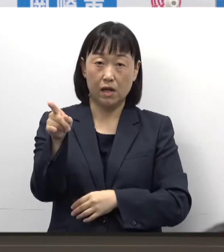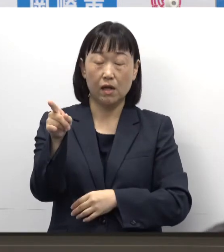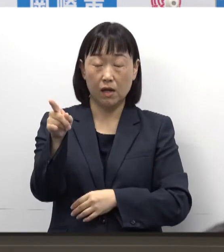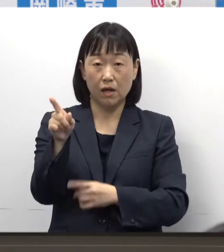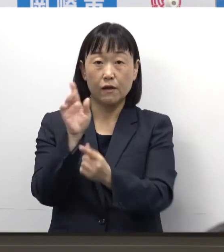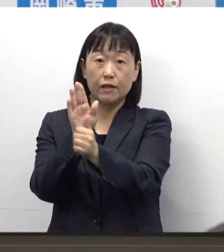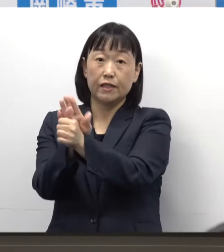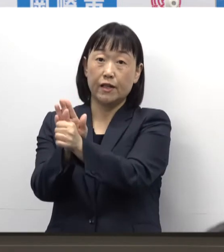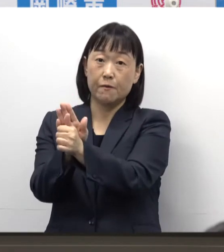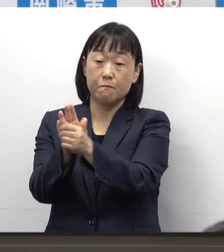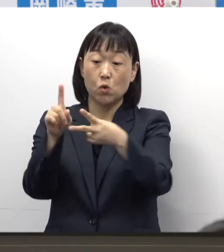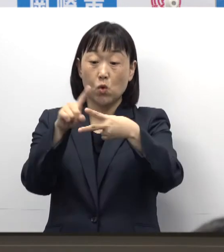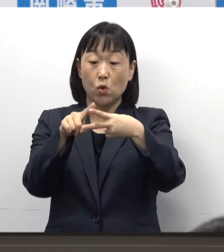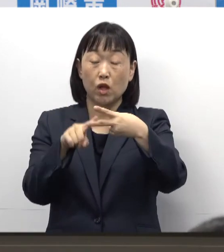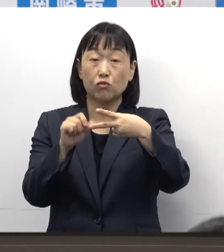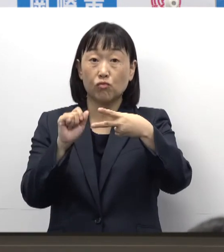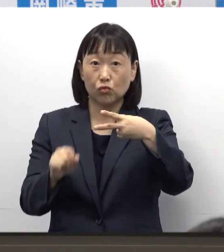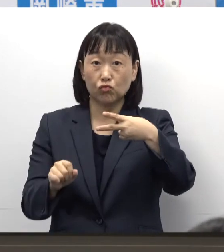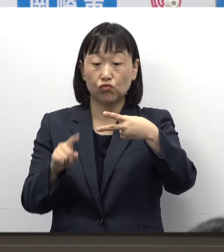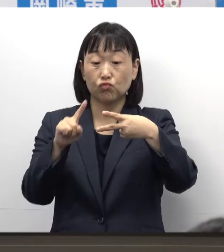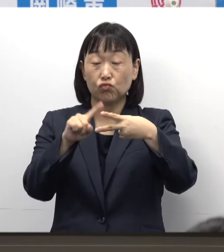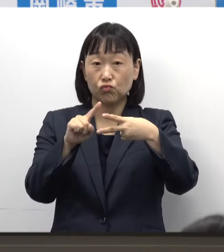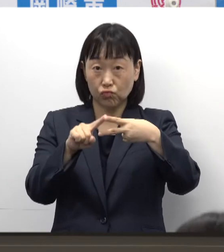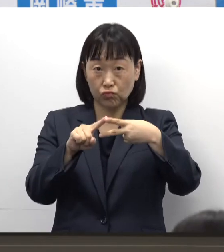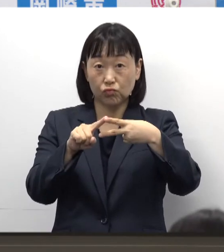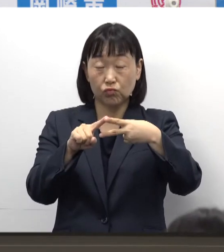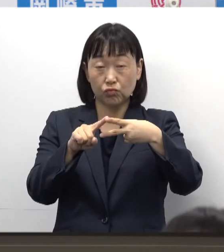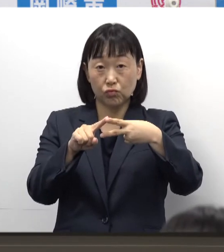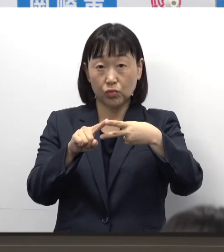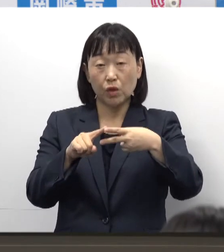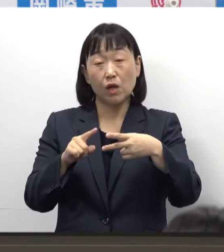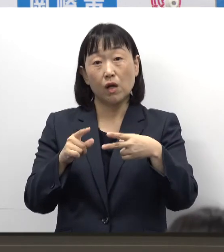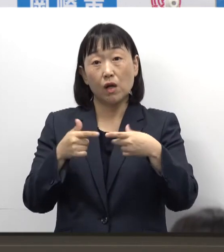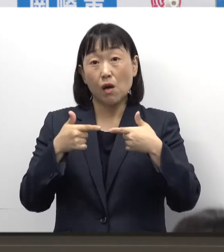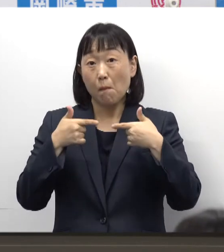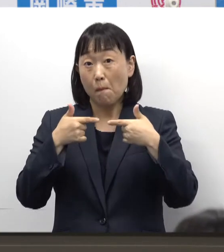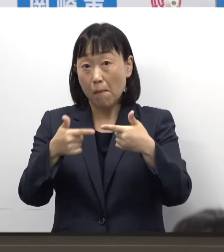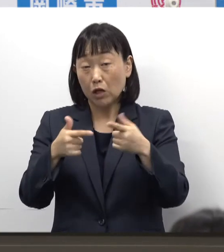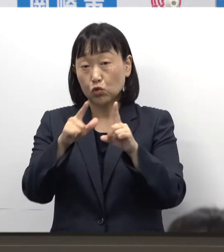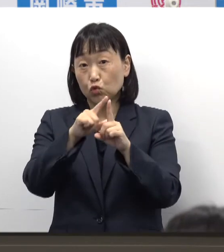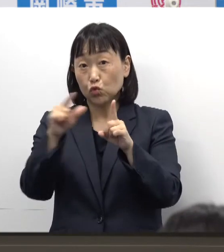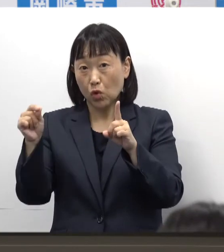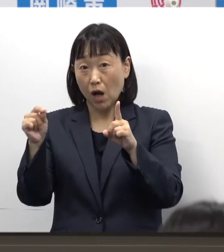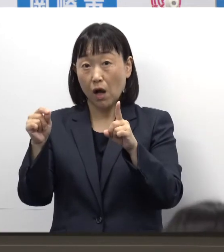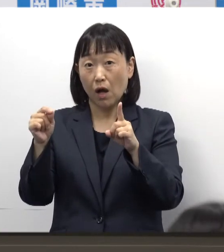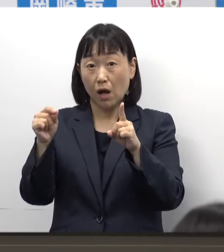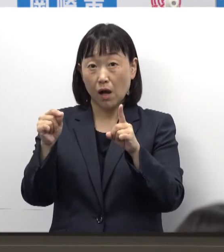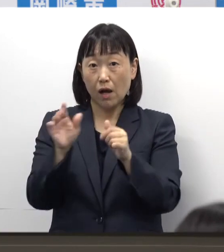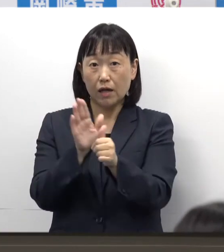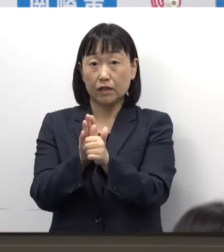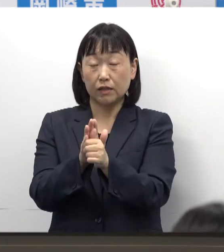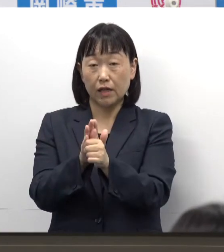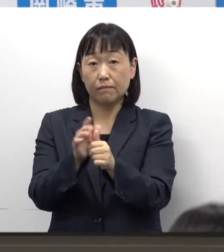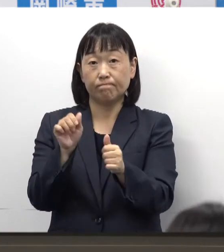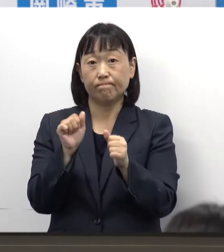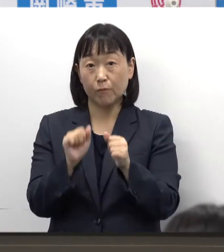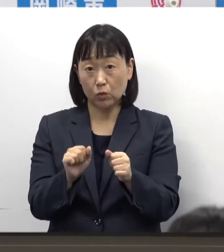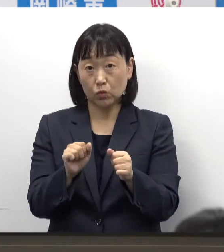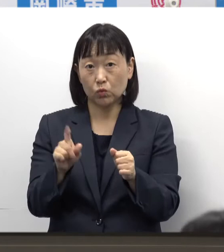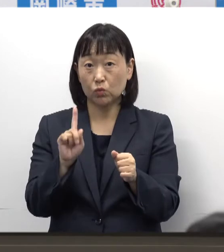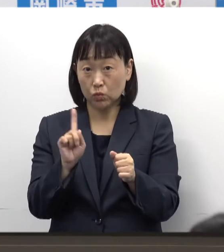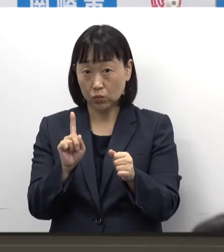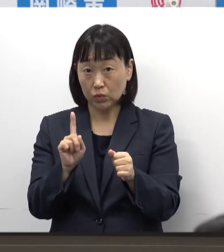2つの事業を実施してまいりますひとつ目の観光バス砂地バスツアー支援事業につきましては